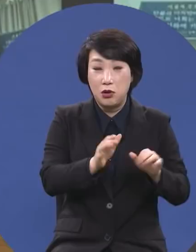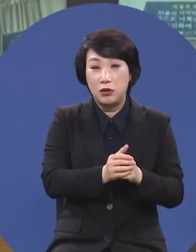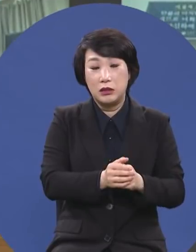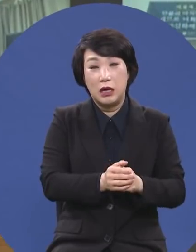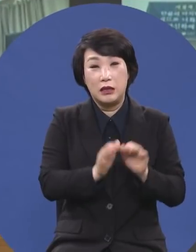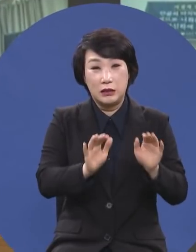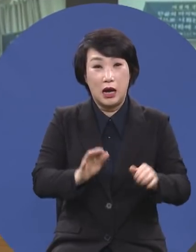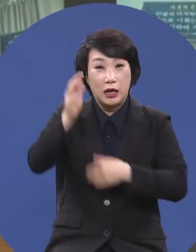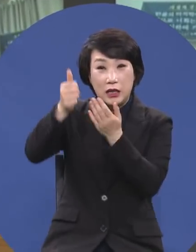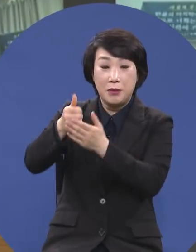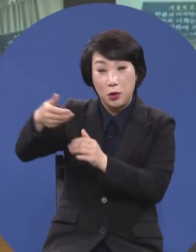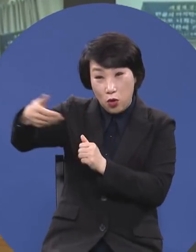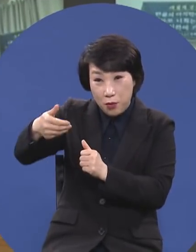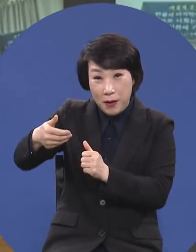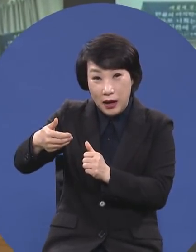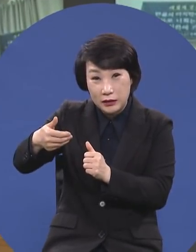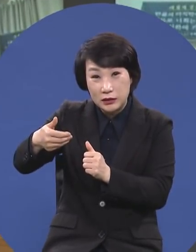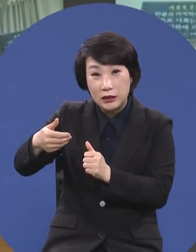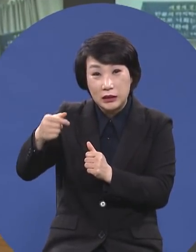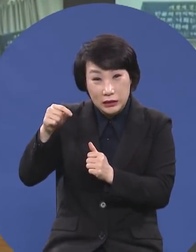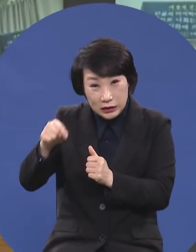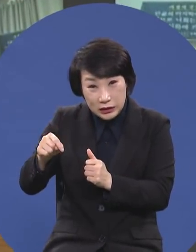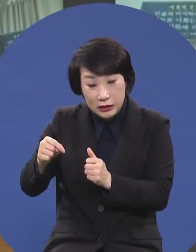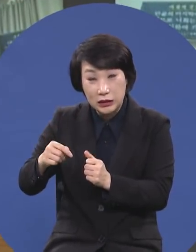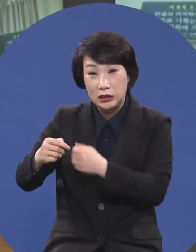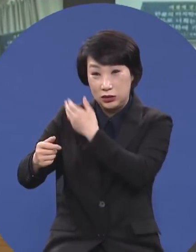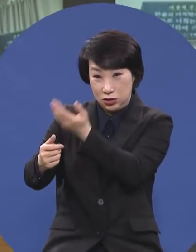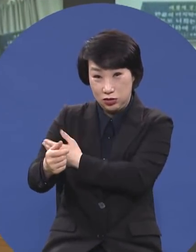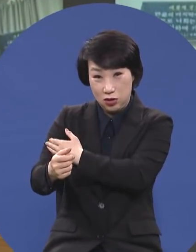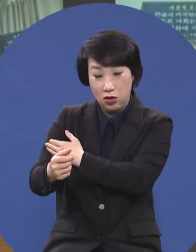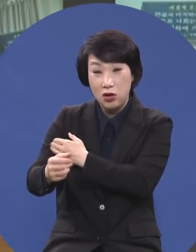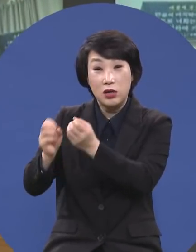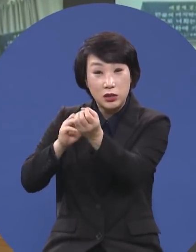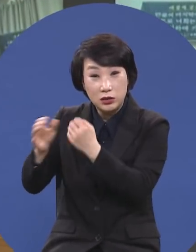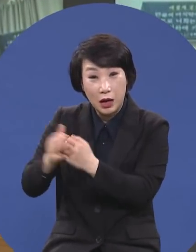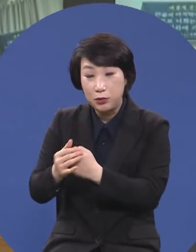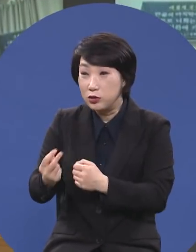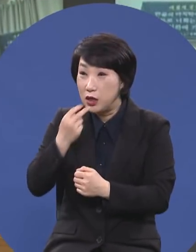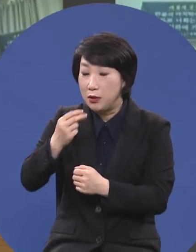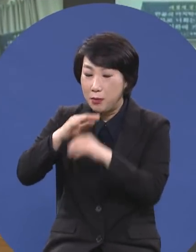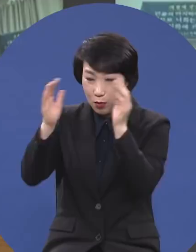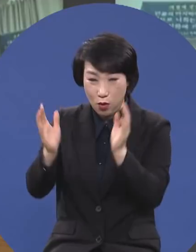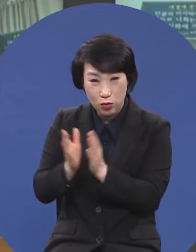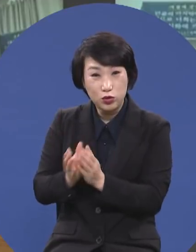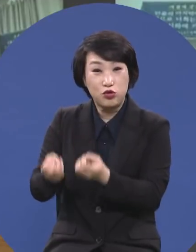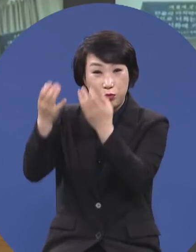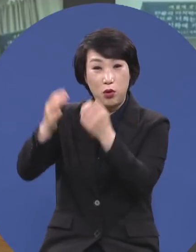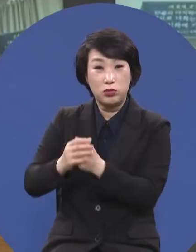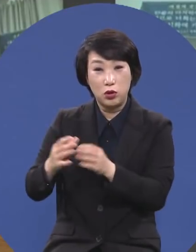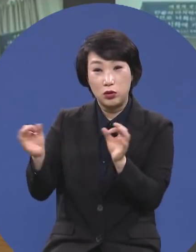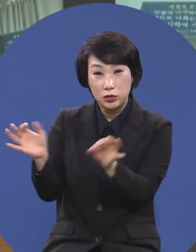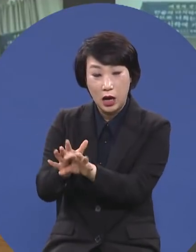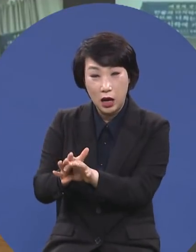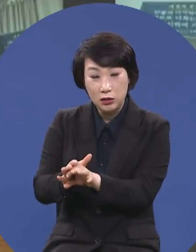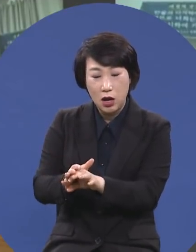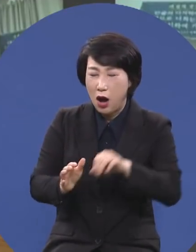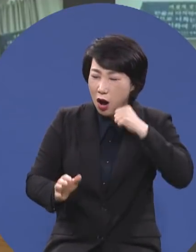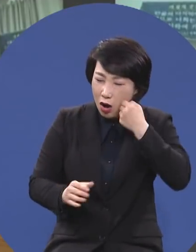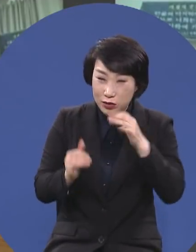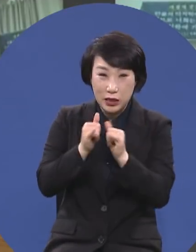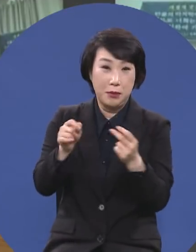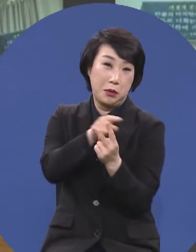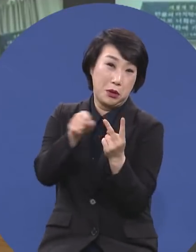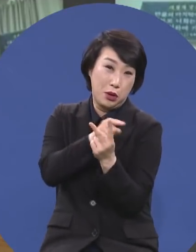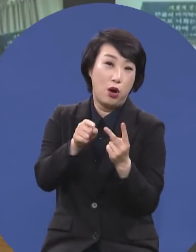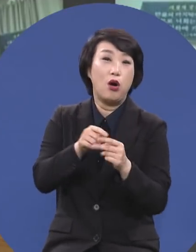살다가 하나님께서 공급하시는 능력도 응답도 생명도 축복도 없어서 곤고한